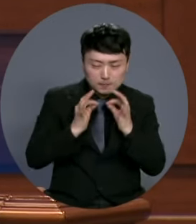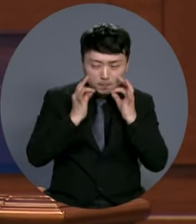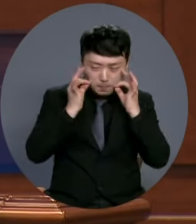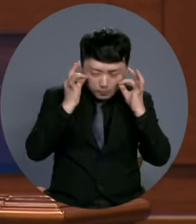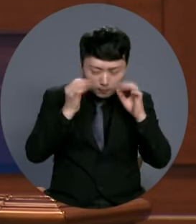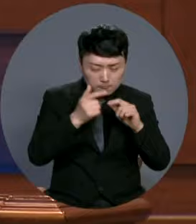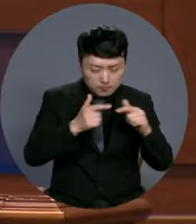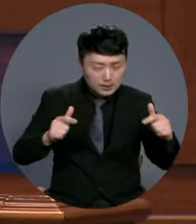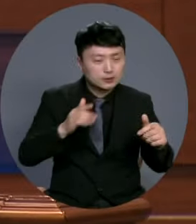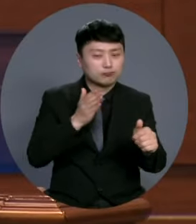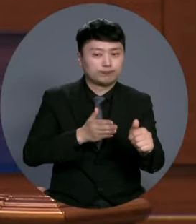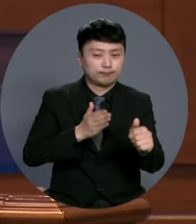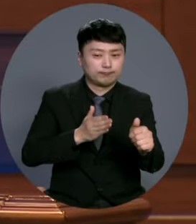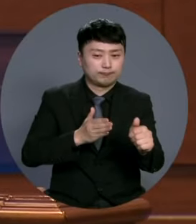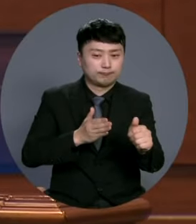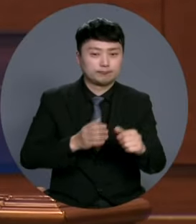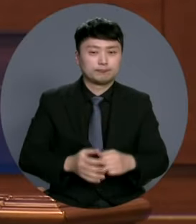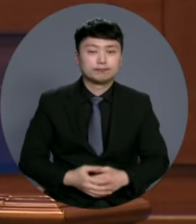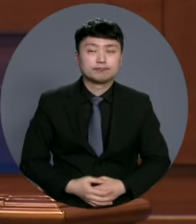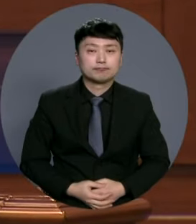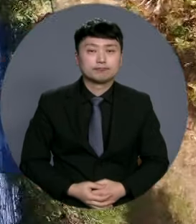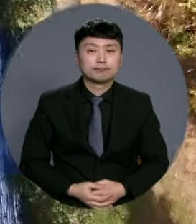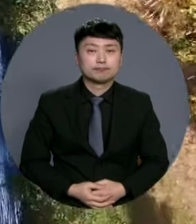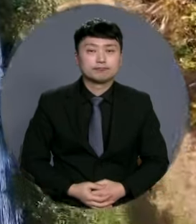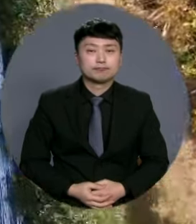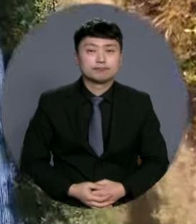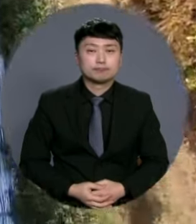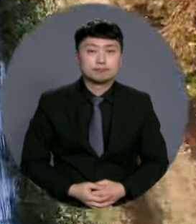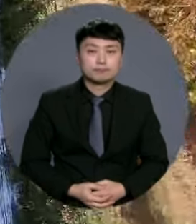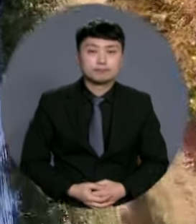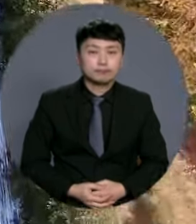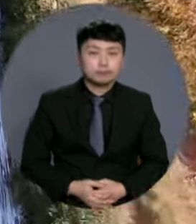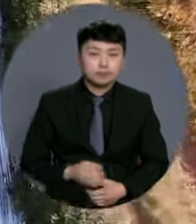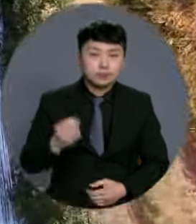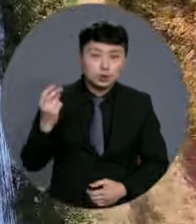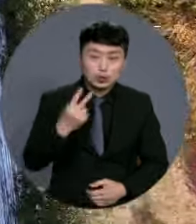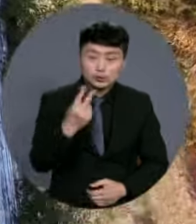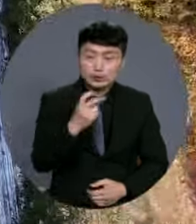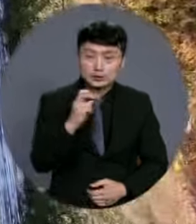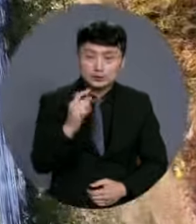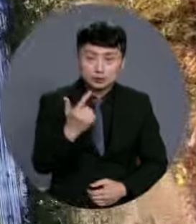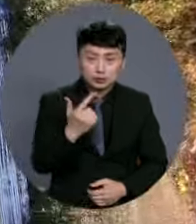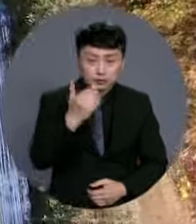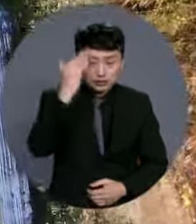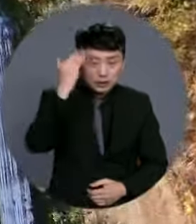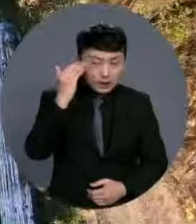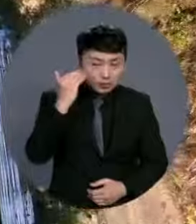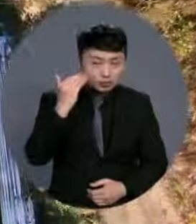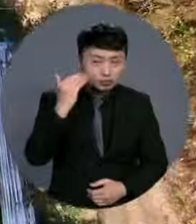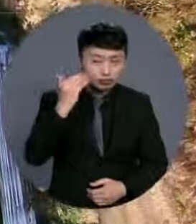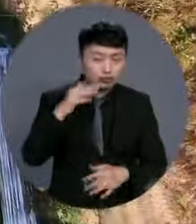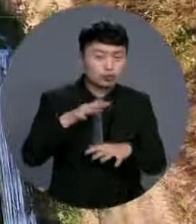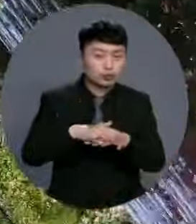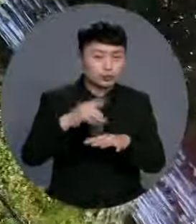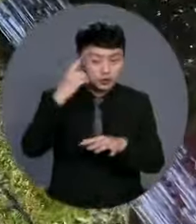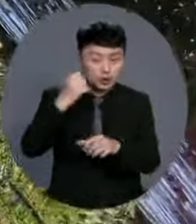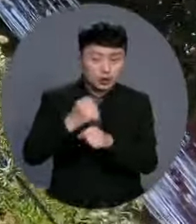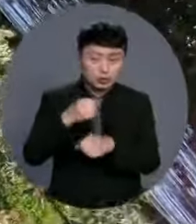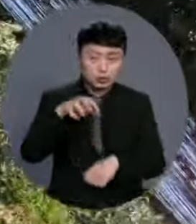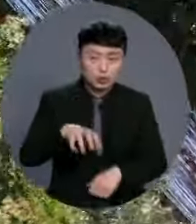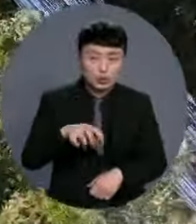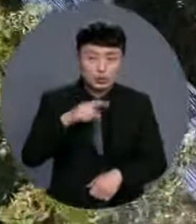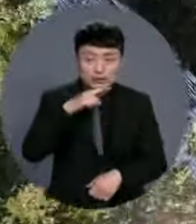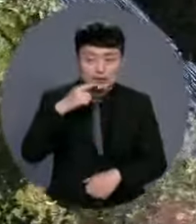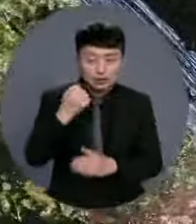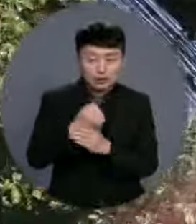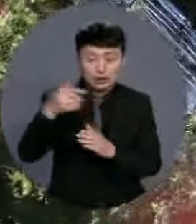다방면으로 조치해 주실 것을 강력히 촉구하면서 앞서 2016년 한국농촌경제연구원은 사과